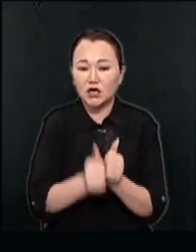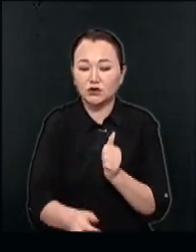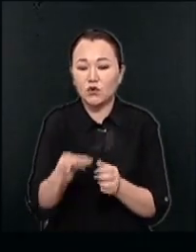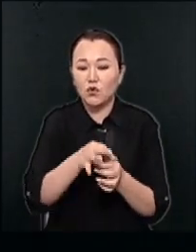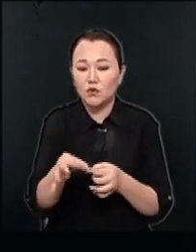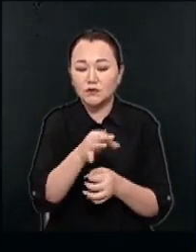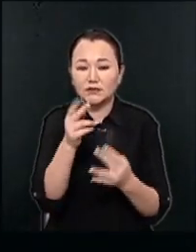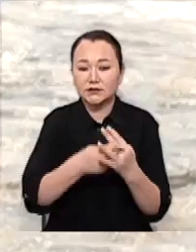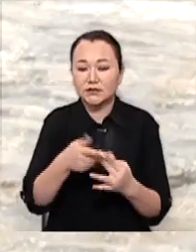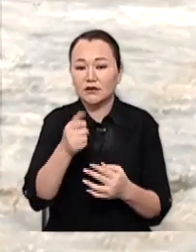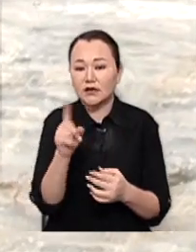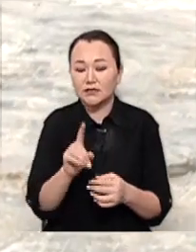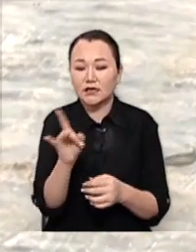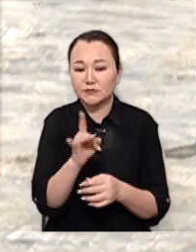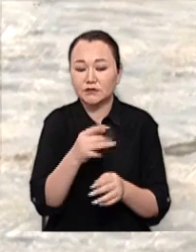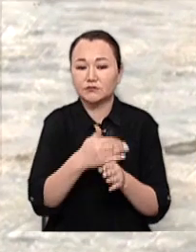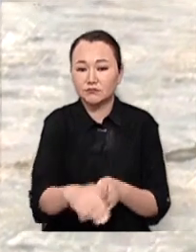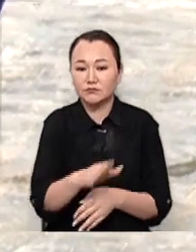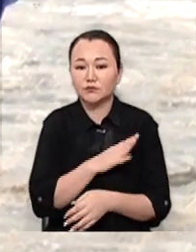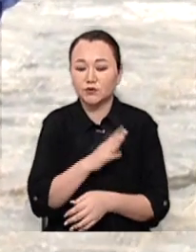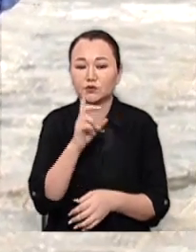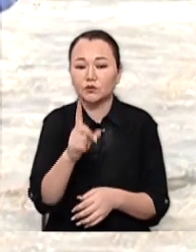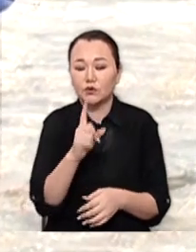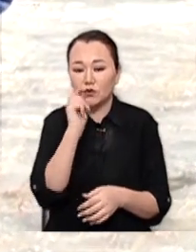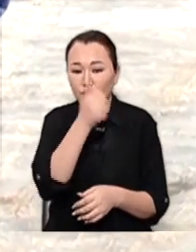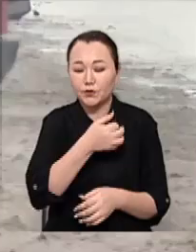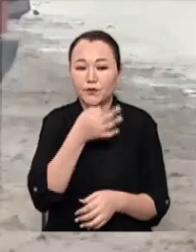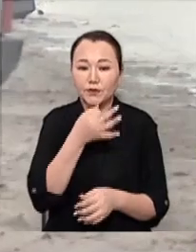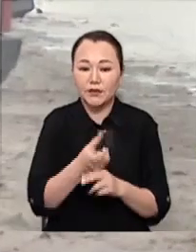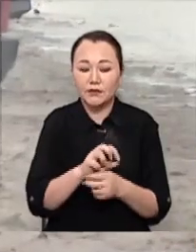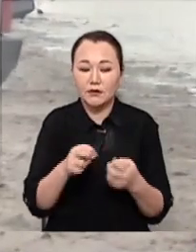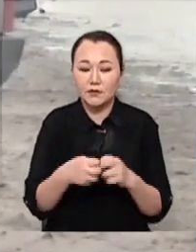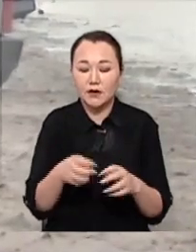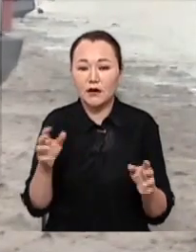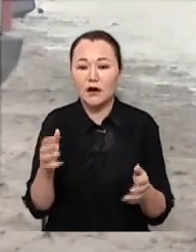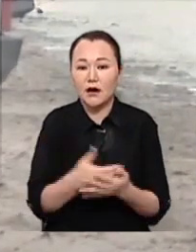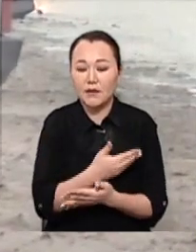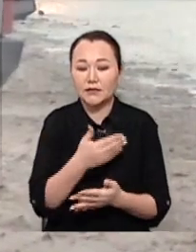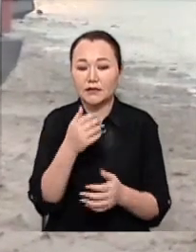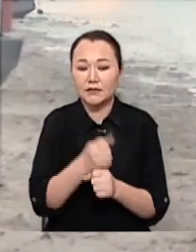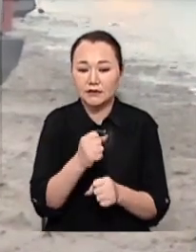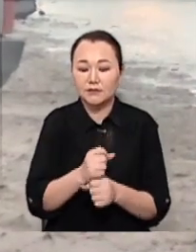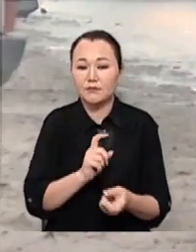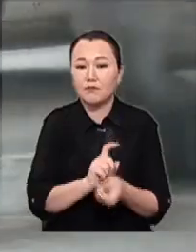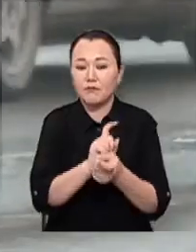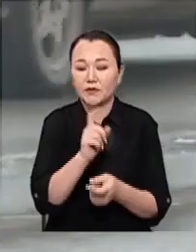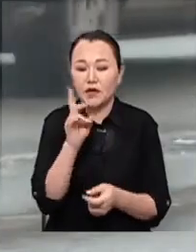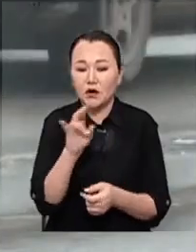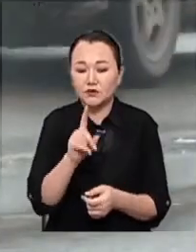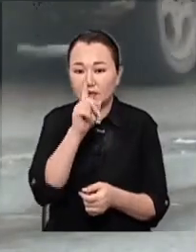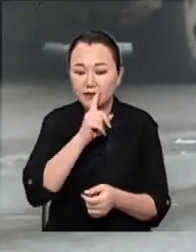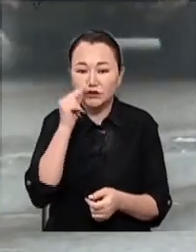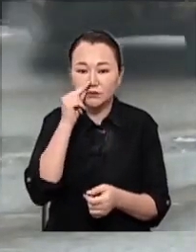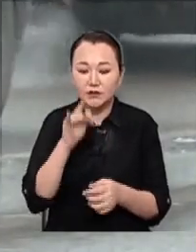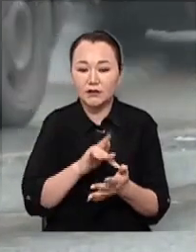сай жеңілдетілген газ мөлшері бөлінетін болған. Бірақ бір жыл өтпей бұл мәселе қайта өршитін түрі бар. Өйткені наурыз айында Шымкенттегі